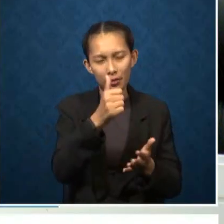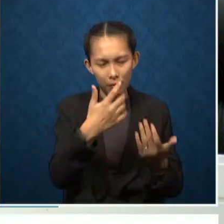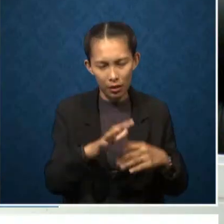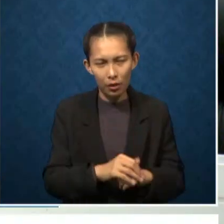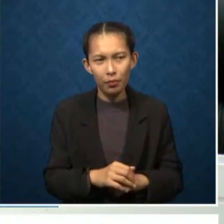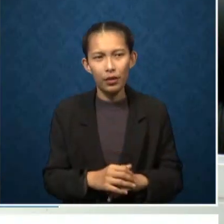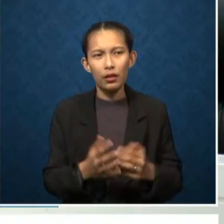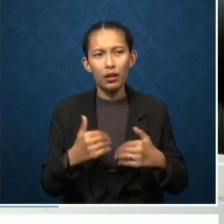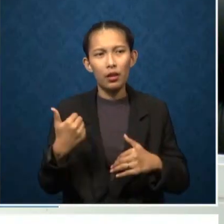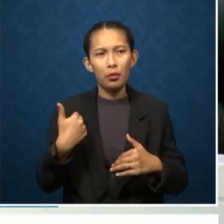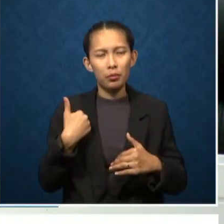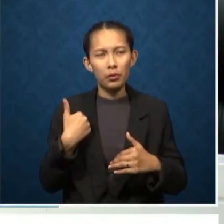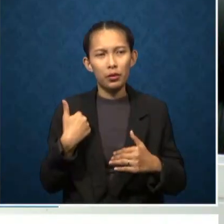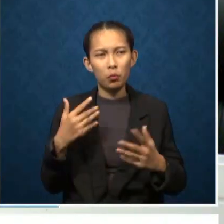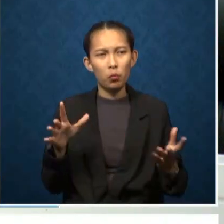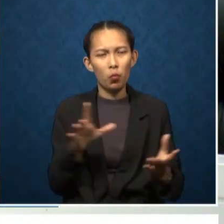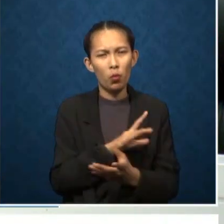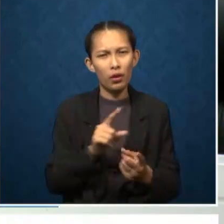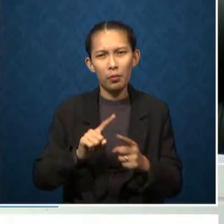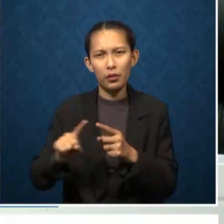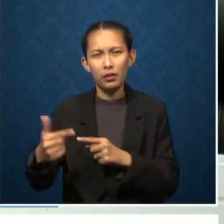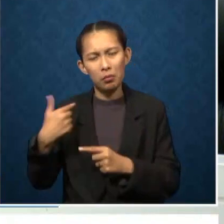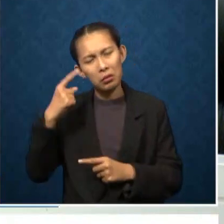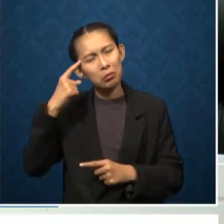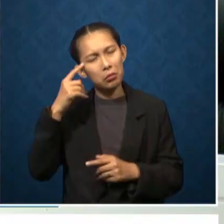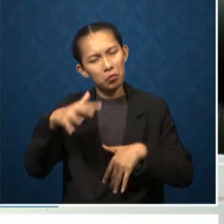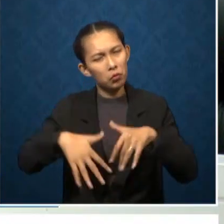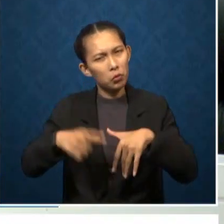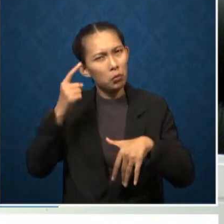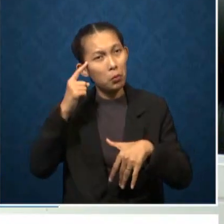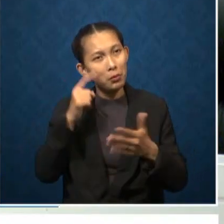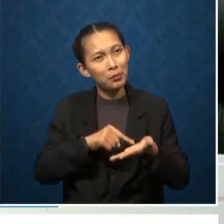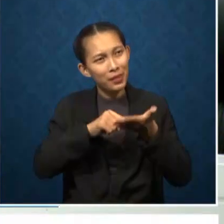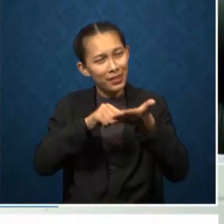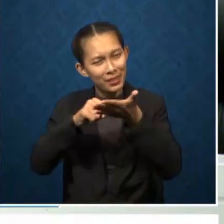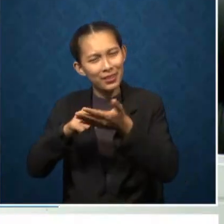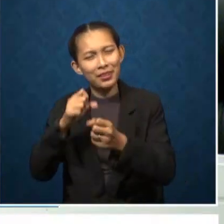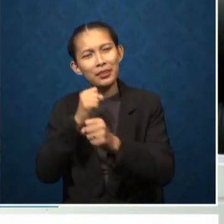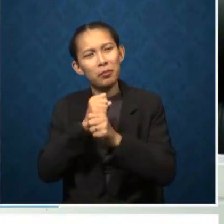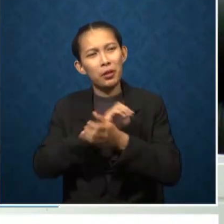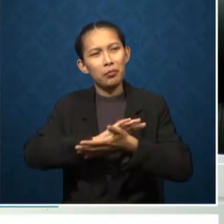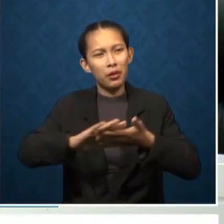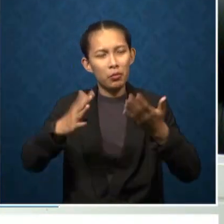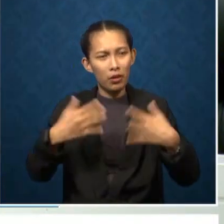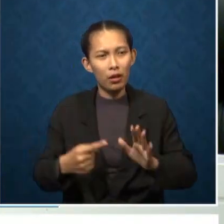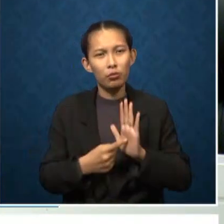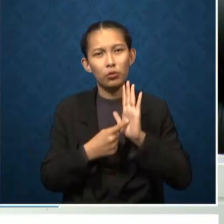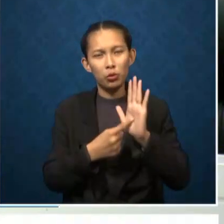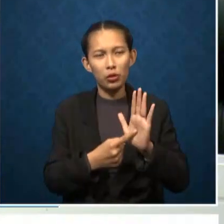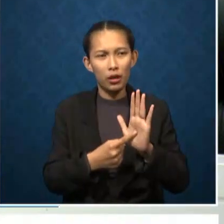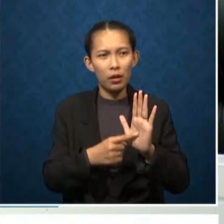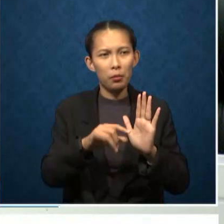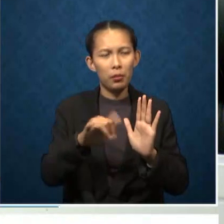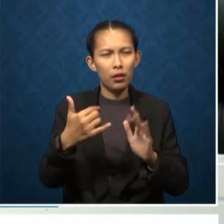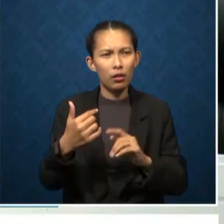กรรม My Better Country Hackathon ให้ประชาชนเข้ามาเสนอไอเดียต่างๆซึ่งนำไปขับเคลื่อนเกิดผลเป็นรูปธรรมแล้วไม่ว่าจะเป็นไลน์แชทบอทน้อง